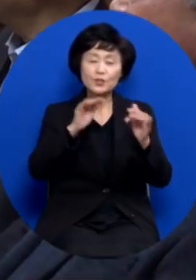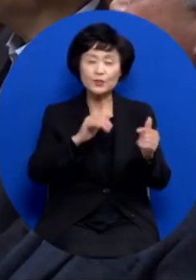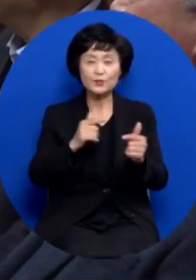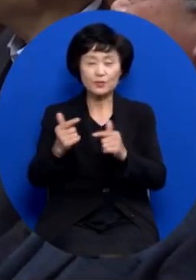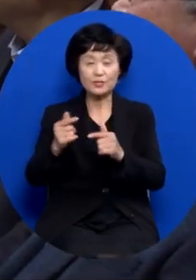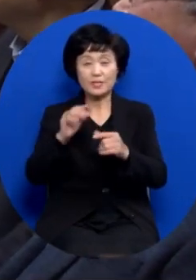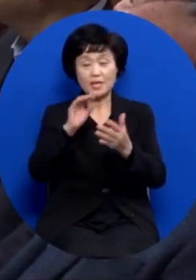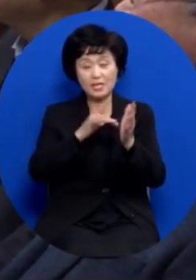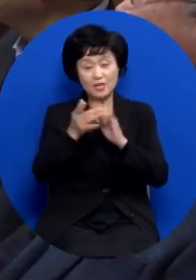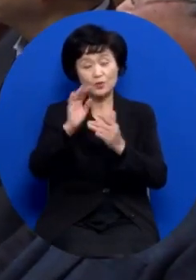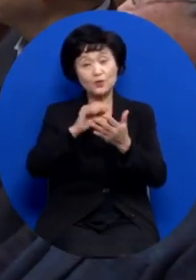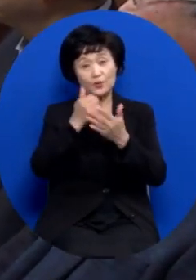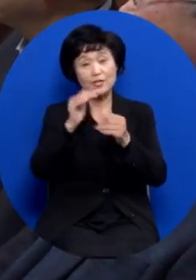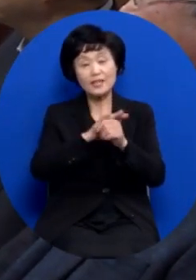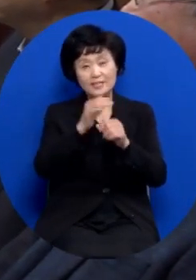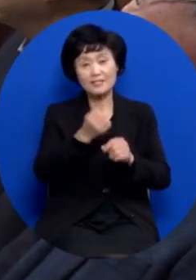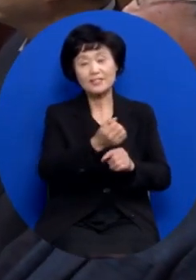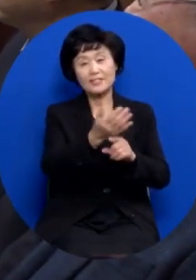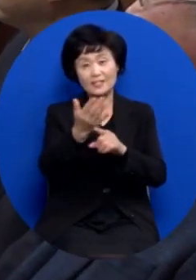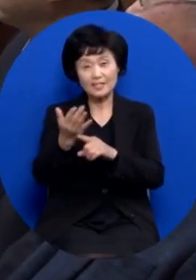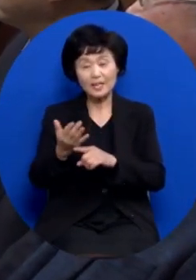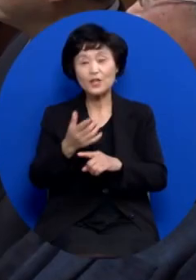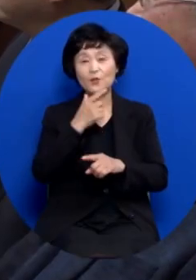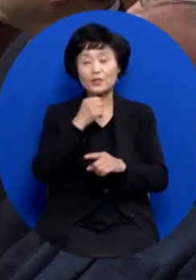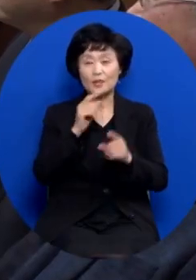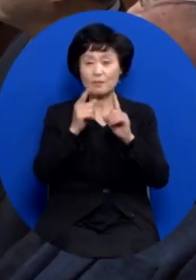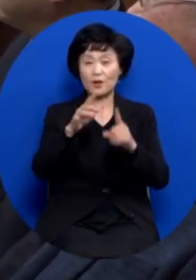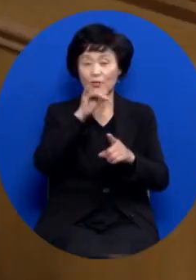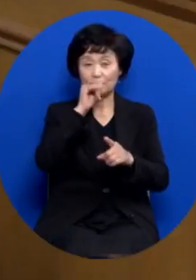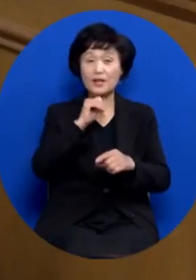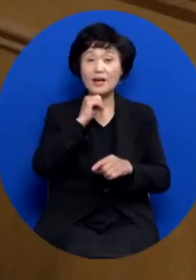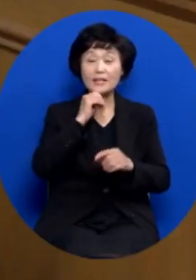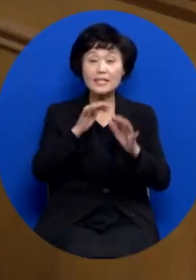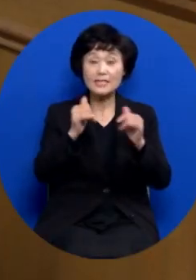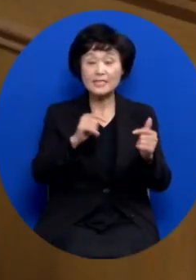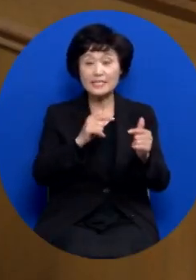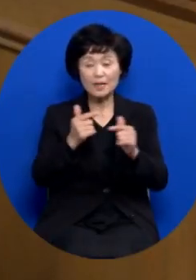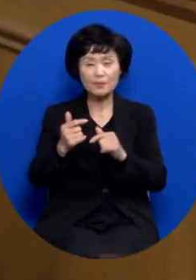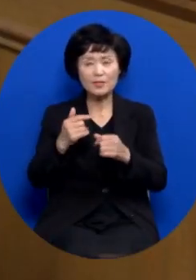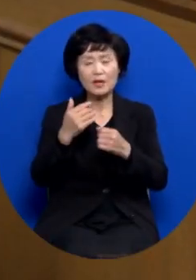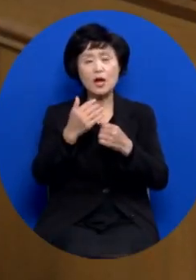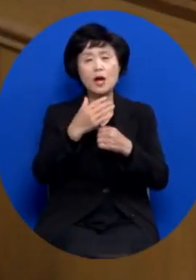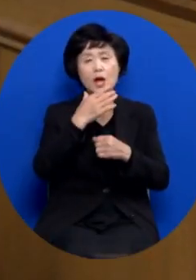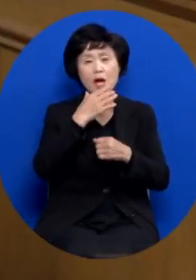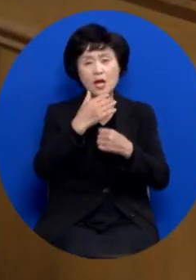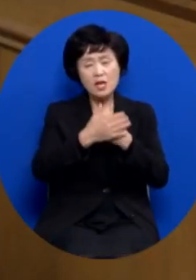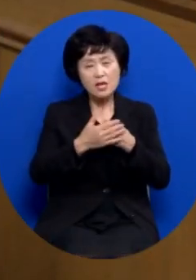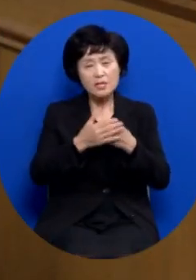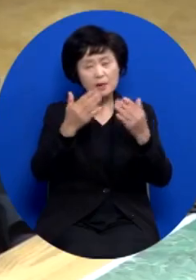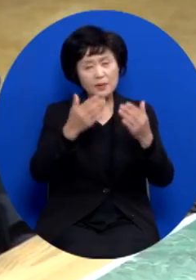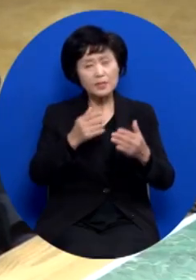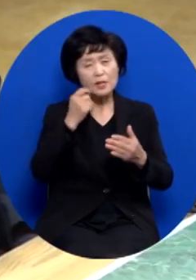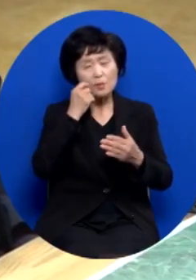바란다고 전했습니다. 기탁된 물품은 저소득층과 복지사각지대에 있는 대상자에게 전달될 예정입니다.